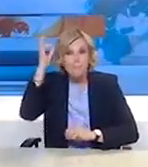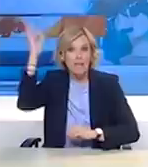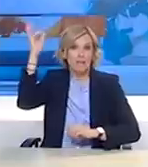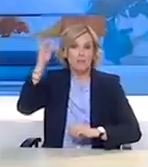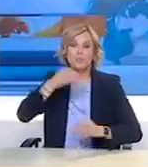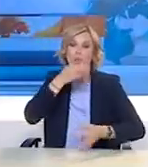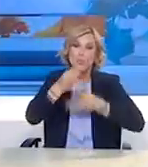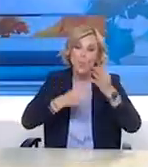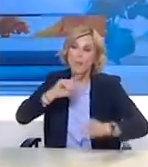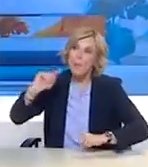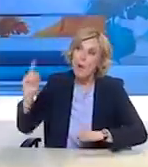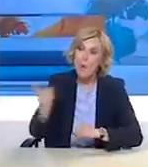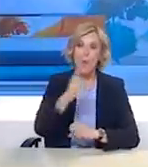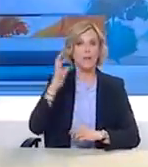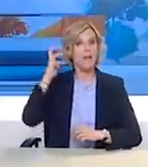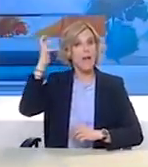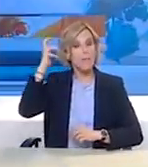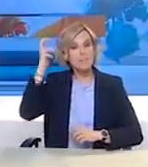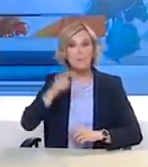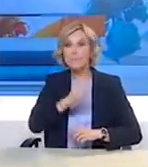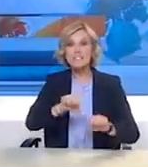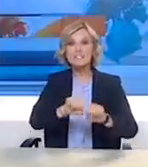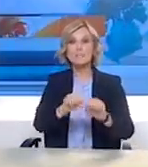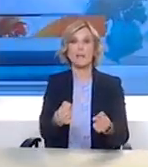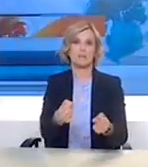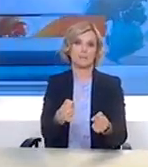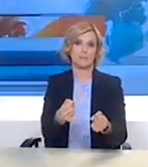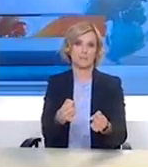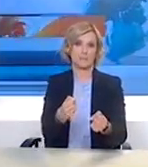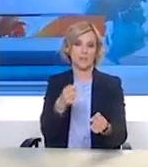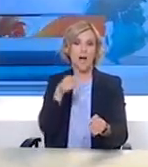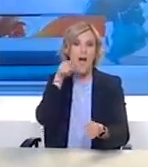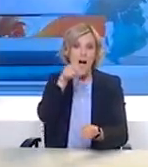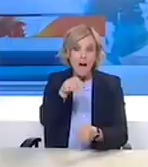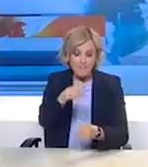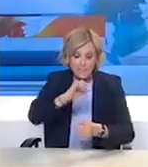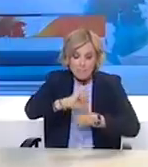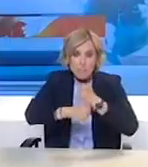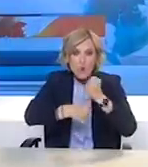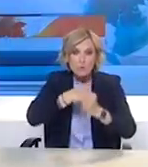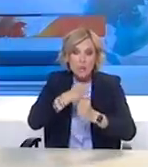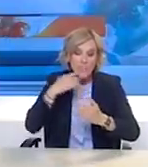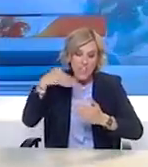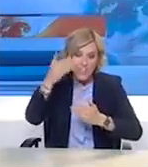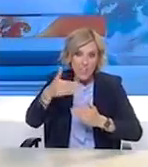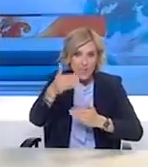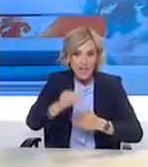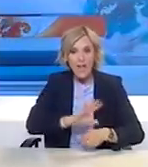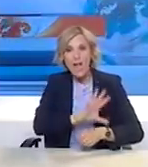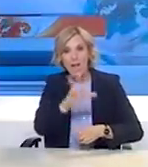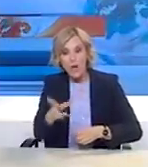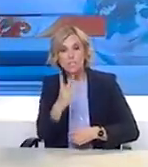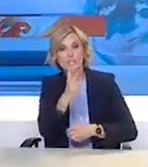λένε όλοι οι επιστήμονές μας, να σπάσουμε το κεντρικό μήνυμα που αφορά στις επόμενες εβδομάδες. Μέχρι τις